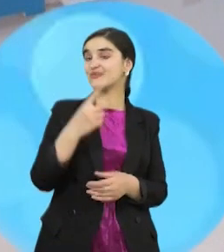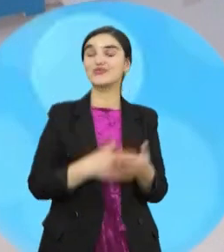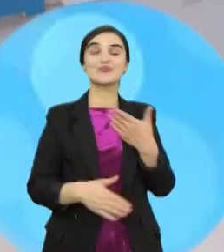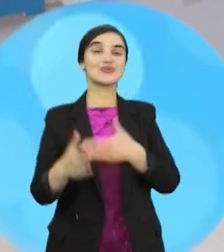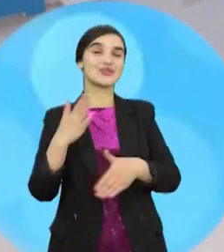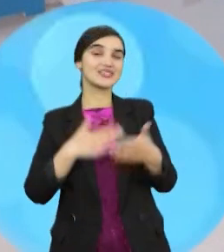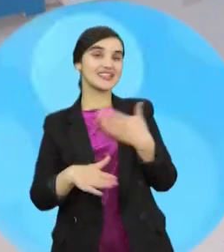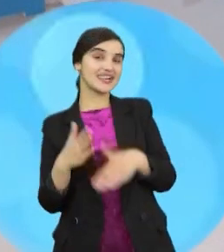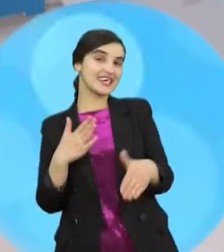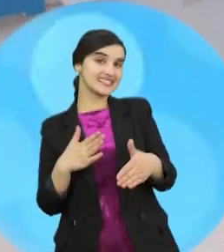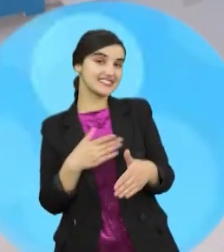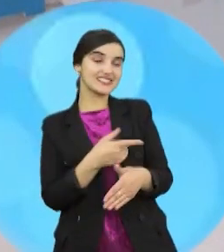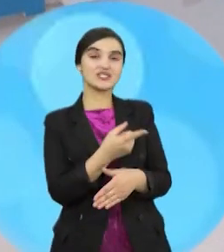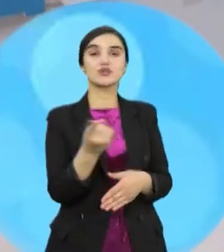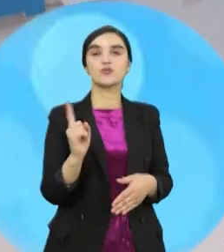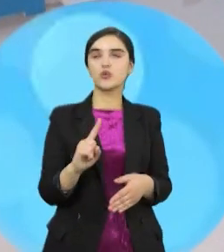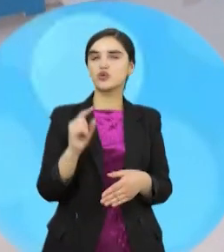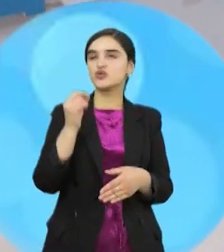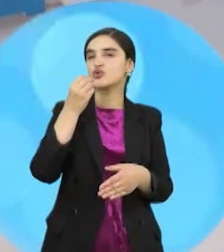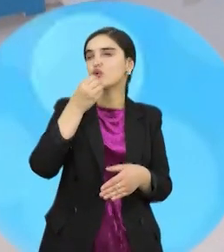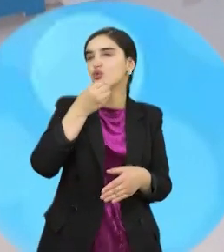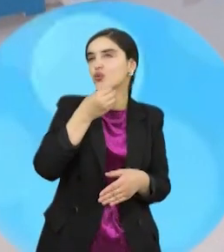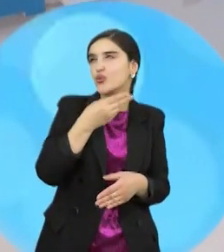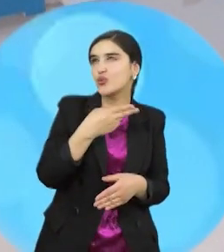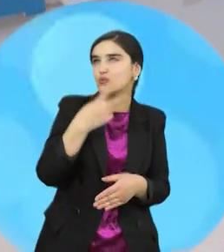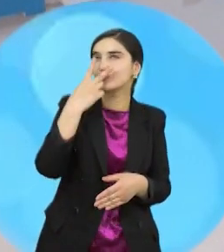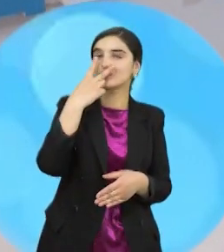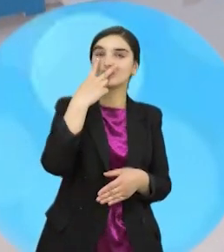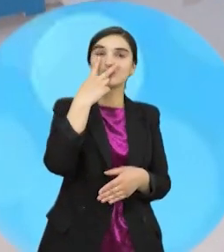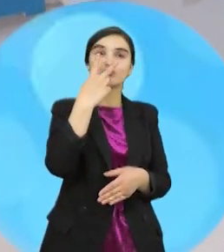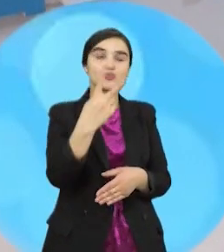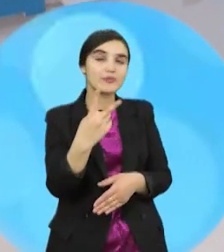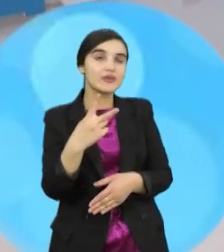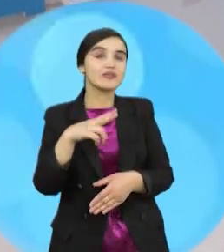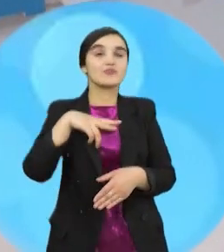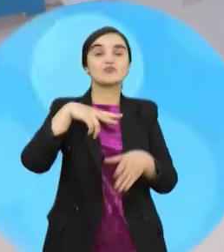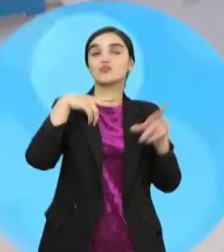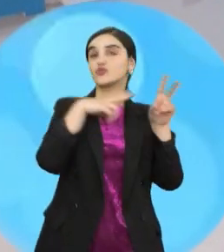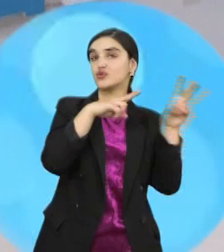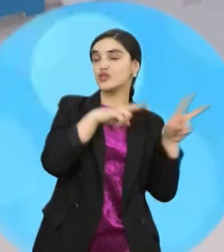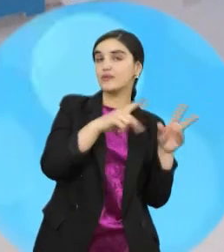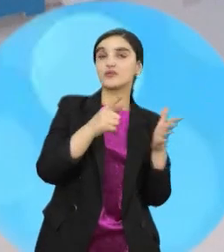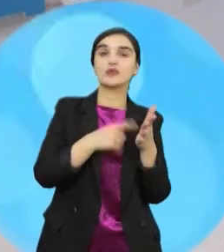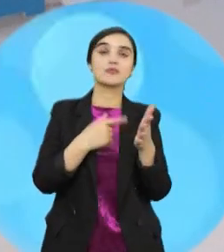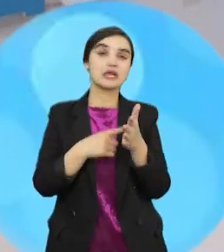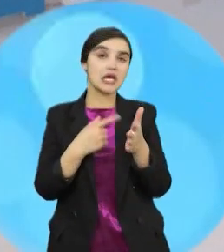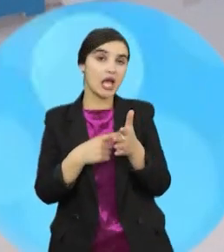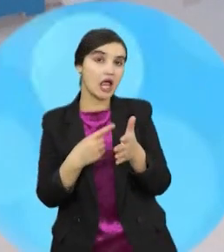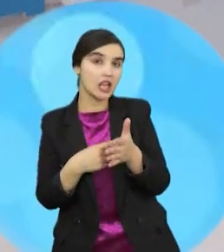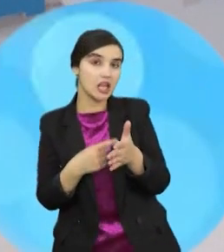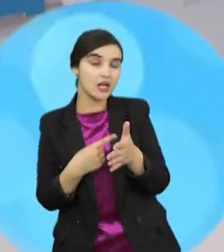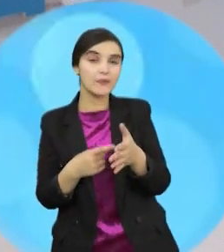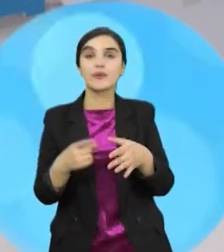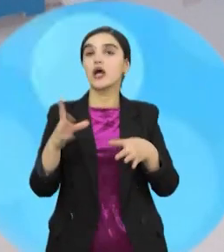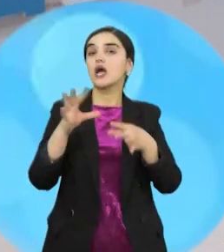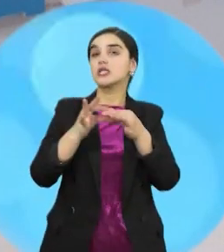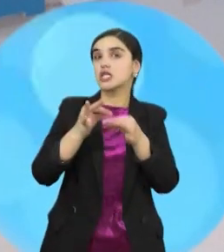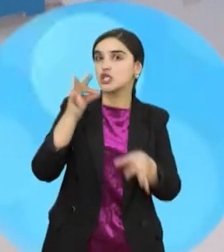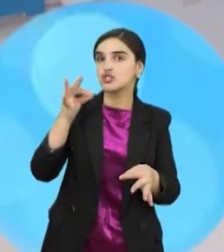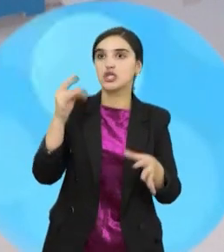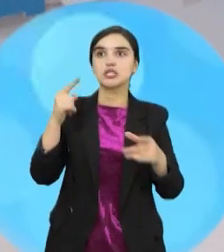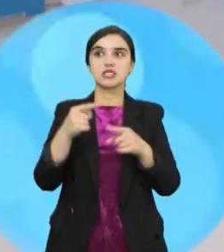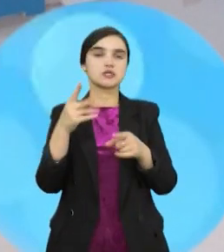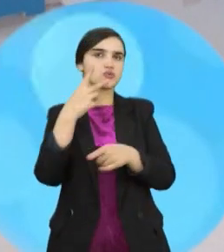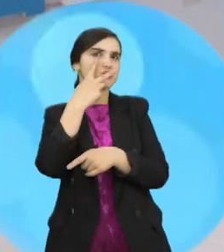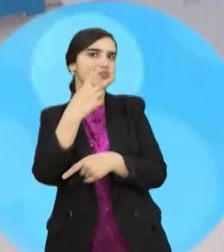انا تماشابینانی عزیز ما اینجا خوب مشاهده میکنیم که قلم با نایچه تاثیری